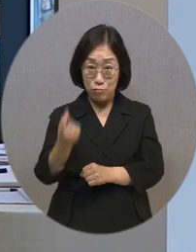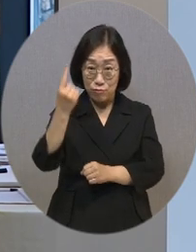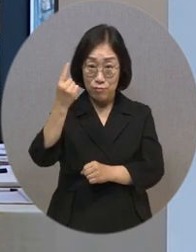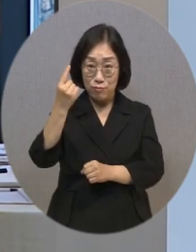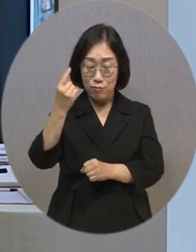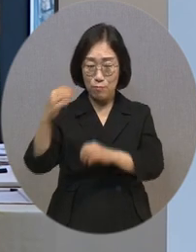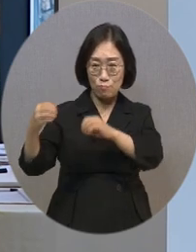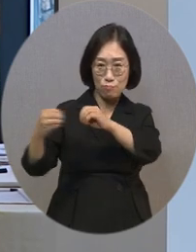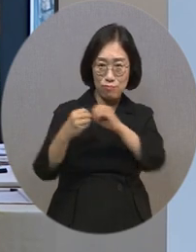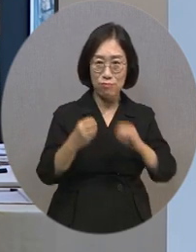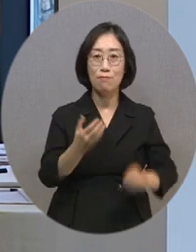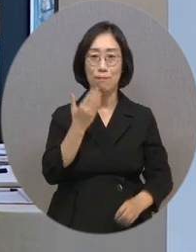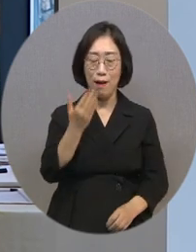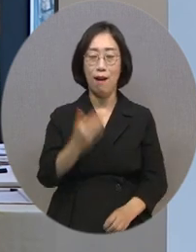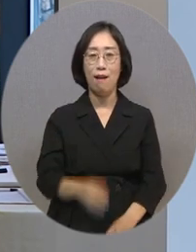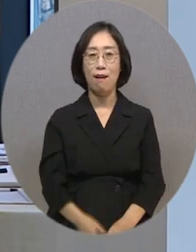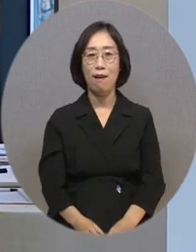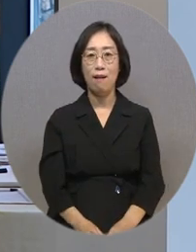되어줍니다.